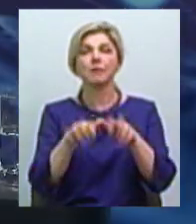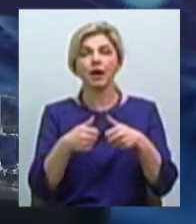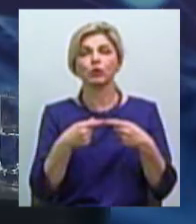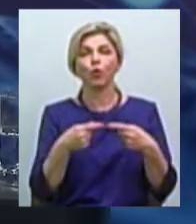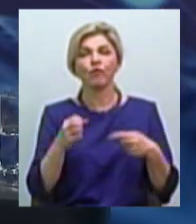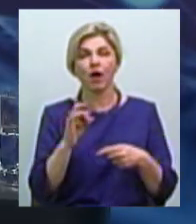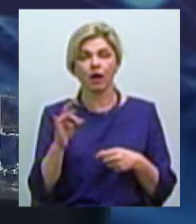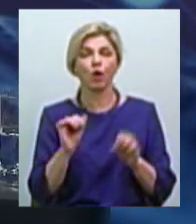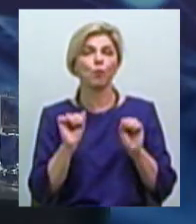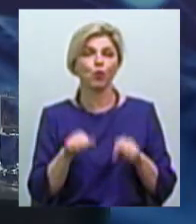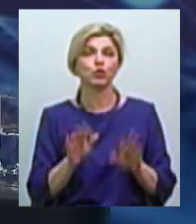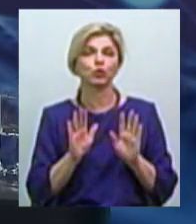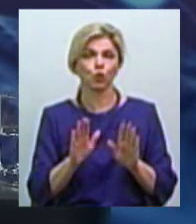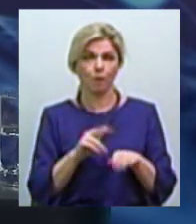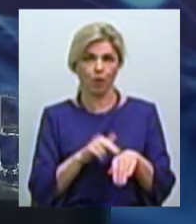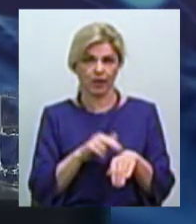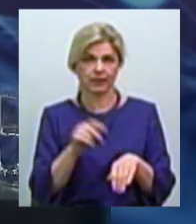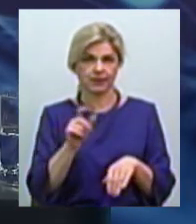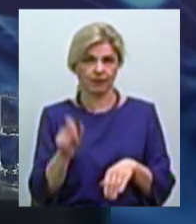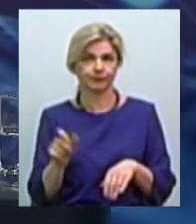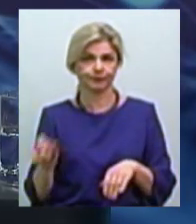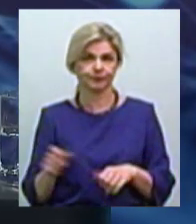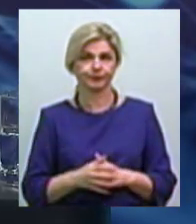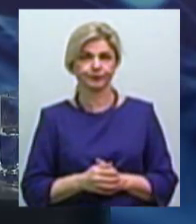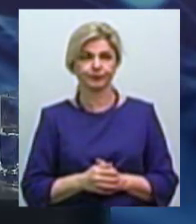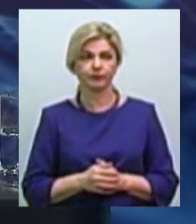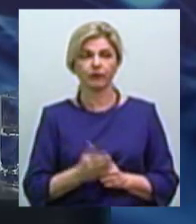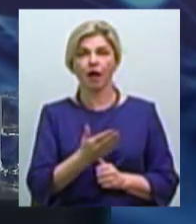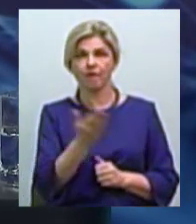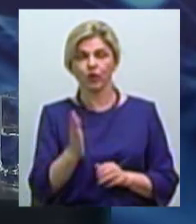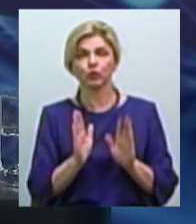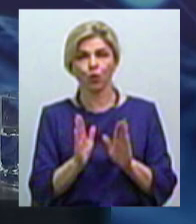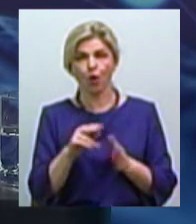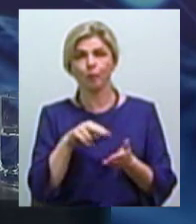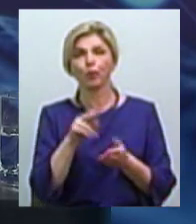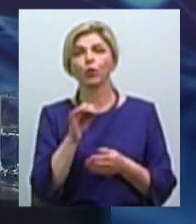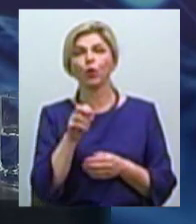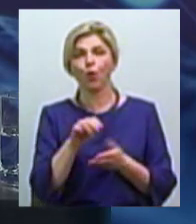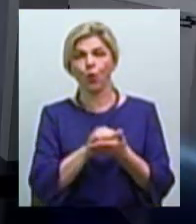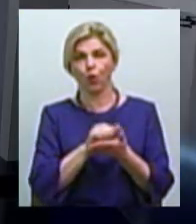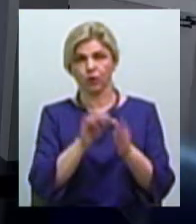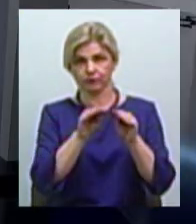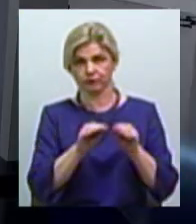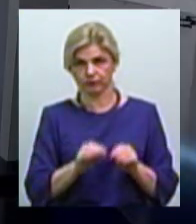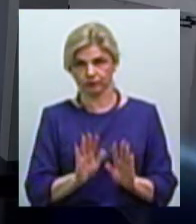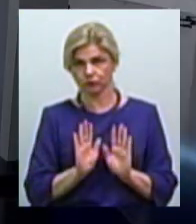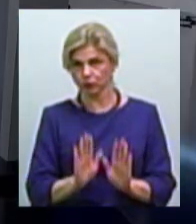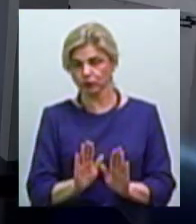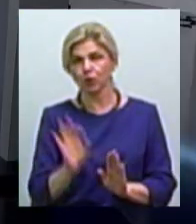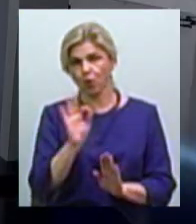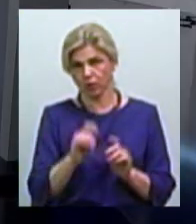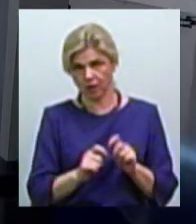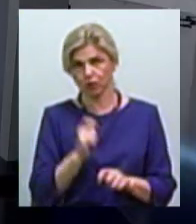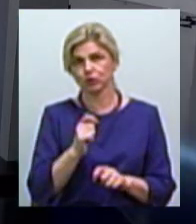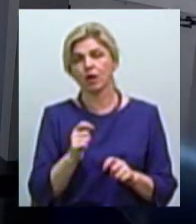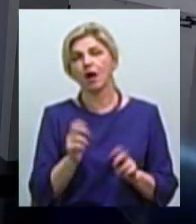конфісковувати товар може лише поліція? Так, лише поліція. А ви можете лише складати протоколи? Так, складати протоколи про